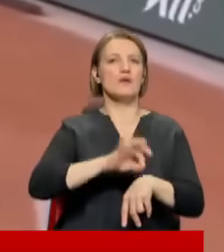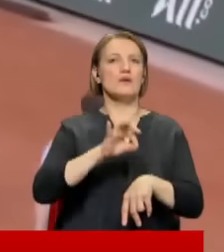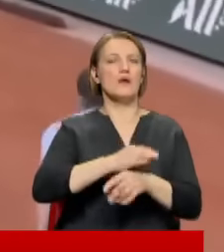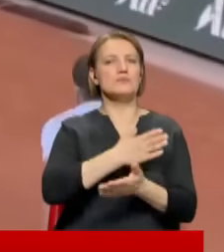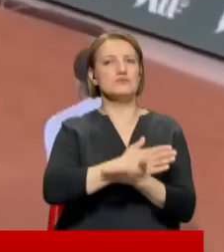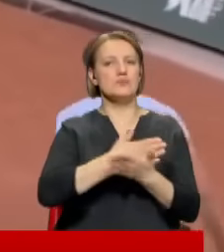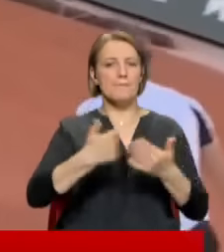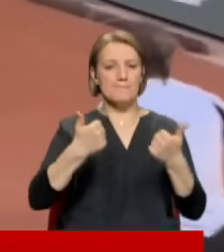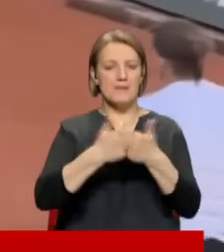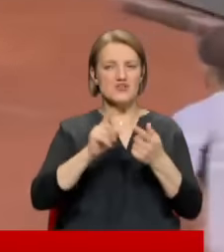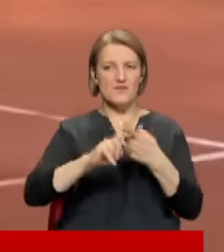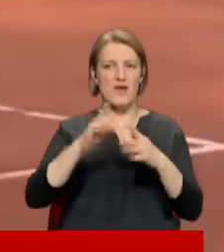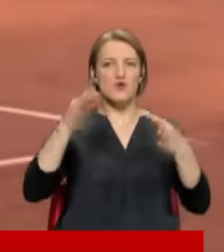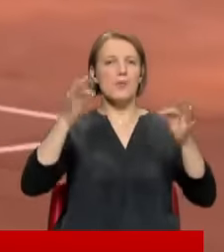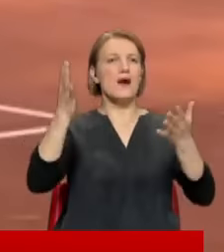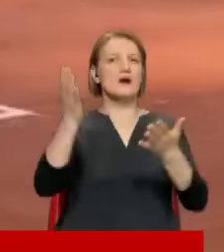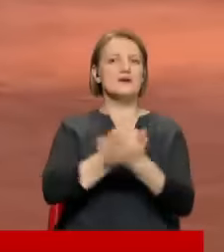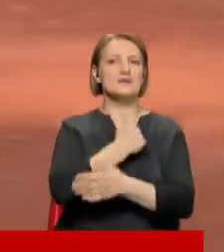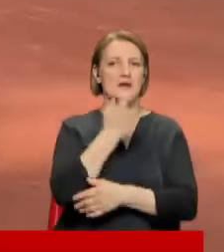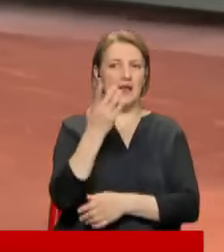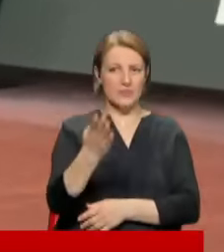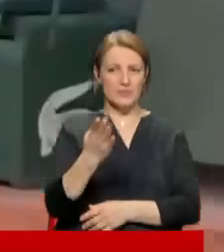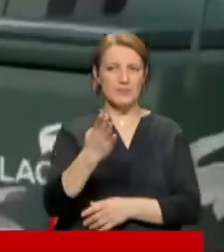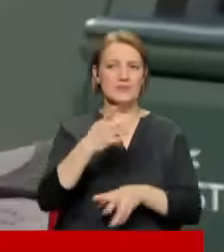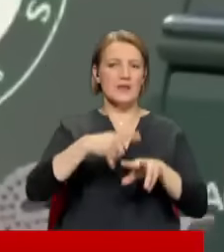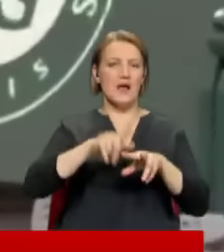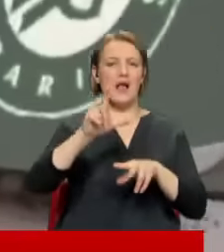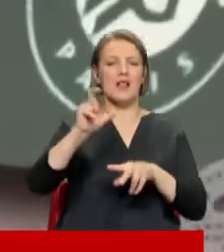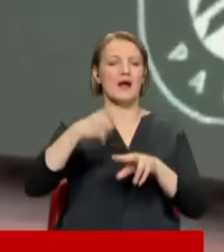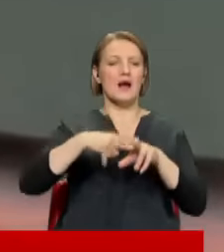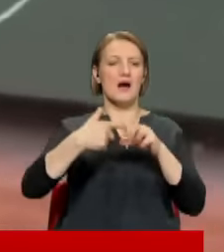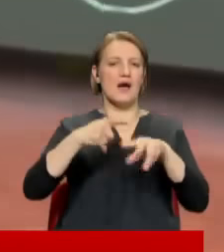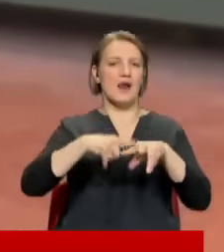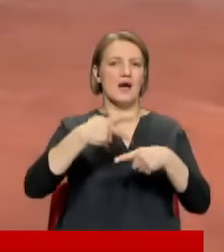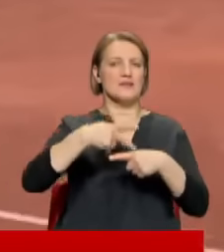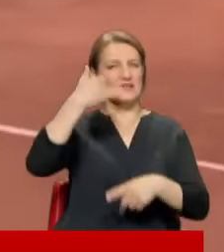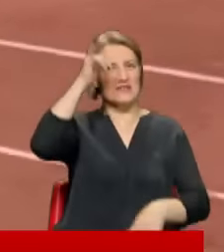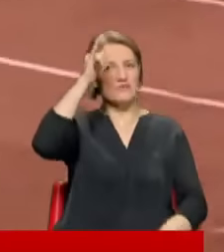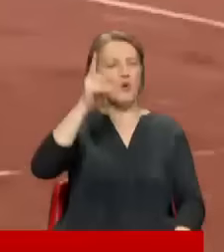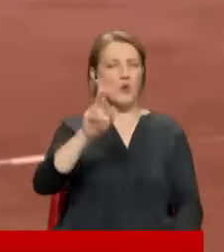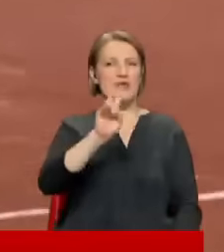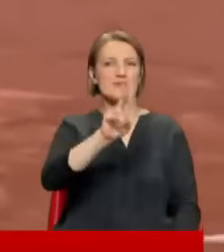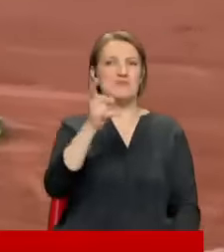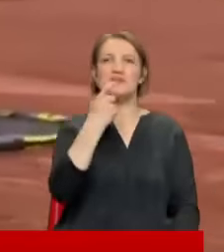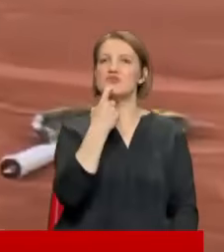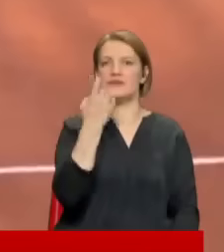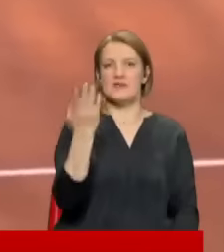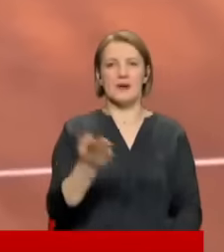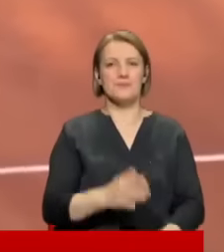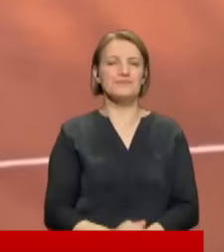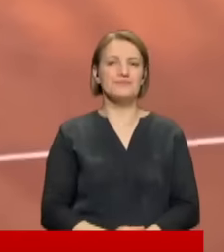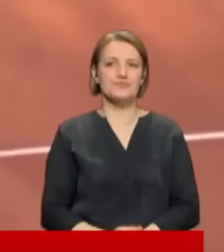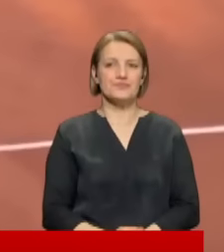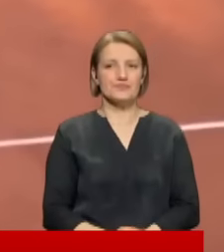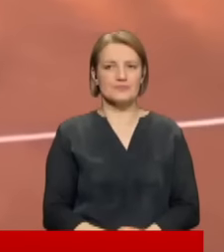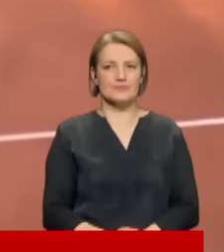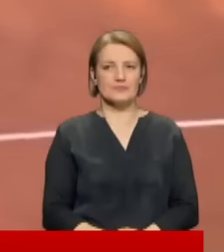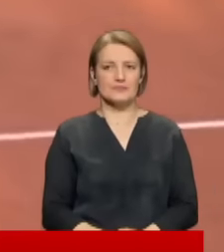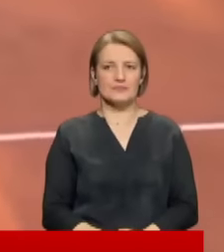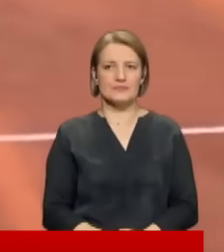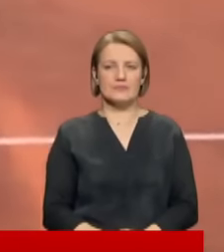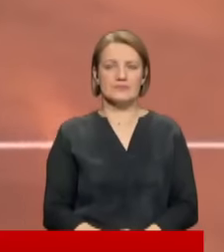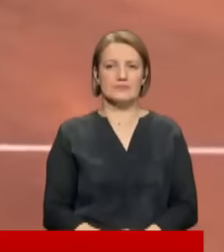Maçı ve kupayı kazanansa setleri 3-2 önde bitiren 21 yaşındaki İspanyol raket Carlos Alcaraz oldu. Carlos Alcaraz